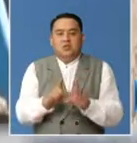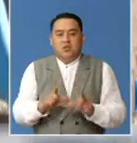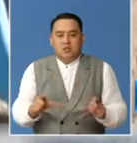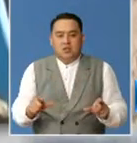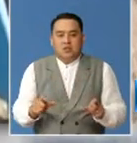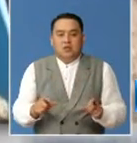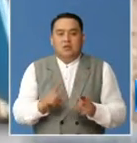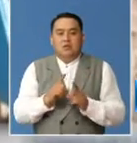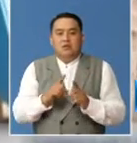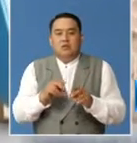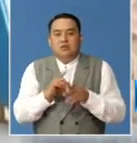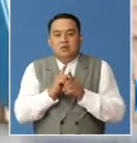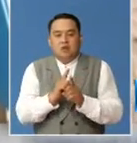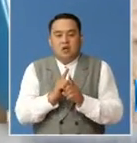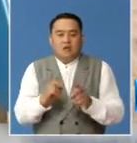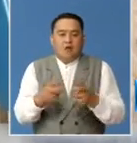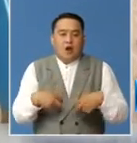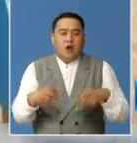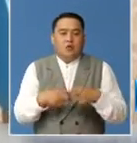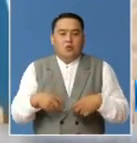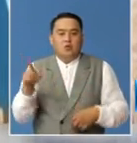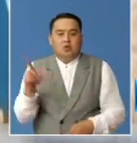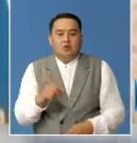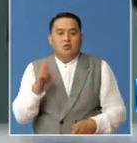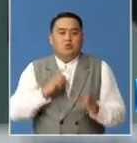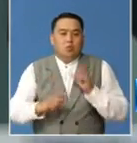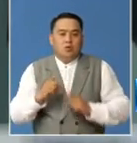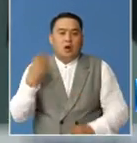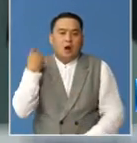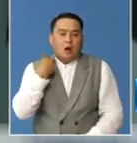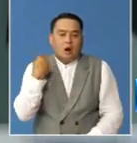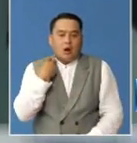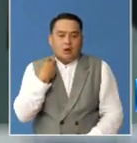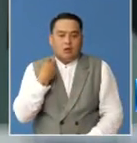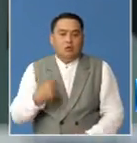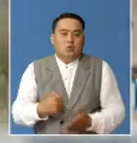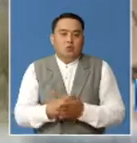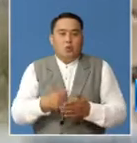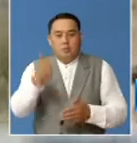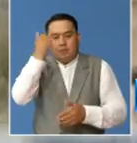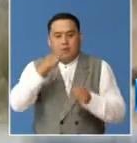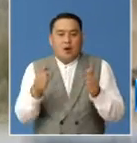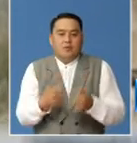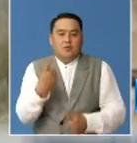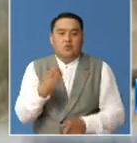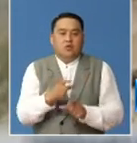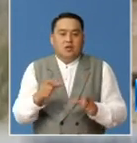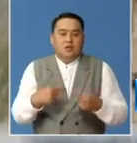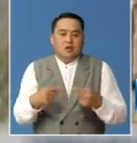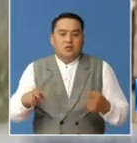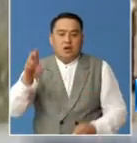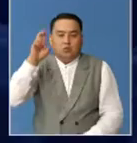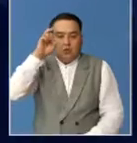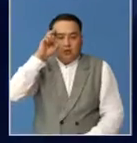которые сопровождают экспедицию. На раскопки приехали студенты из Великобритании. До них памятник посетили порядка 100 человек из разных